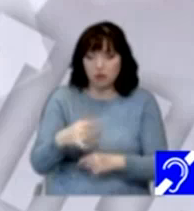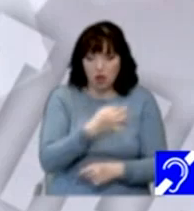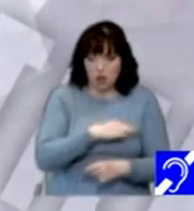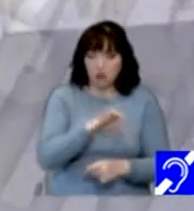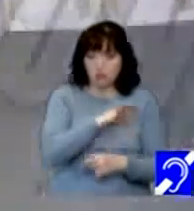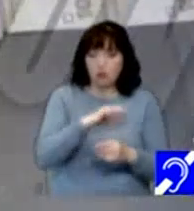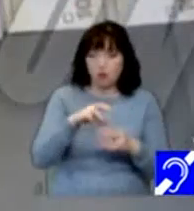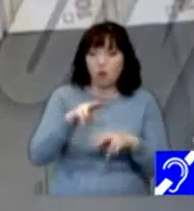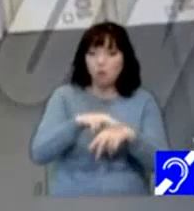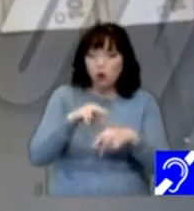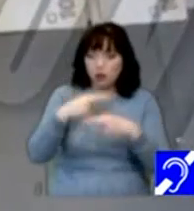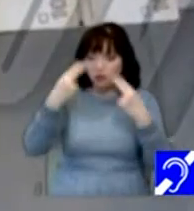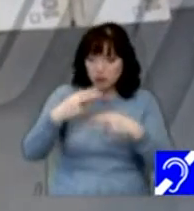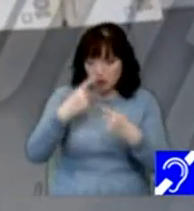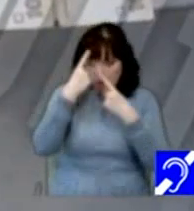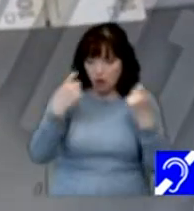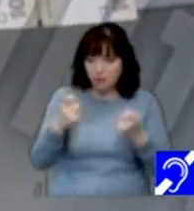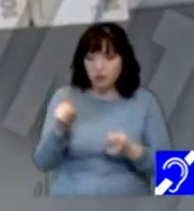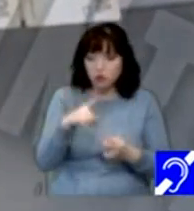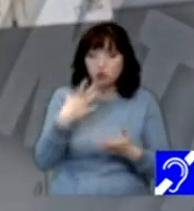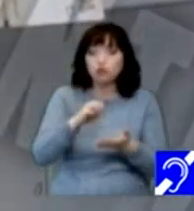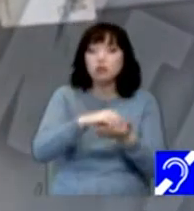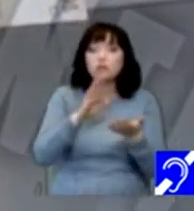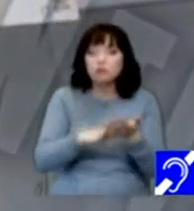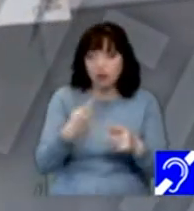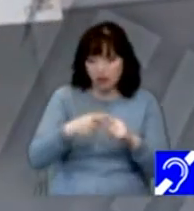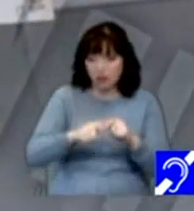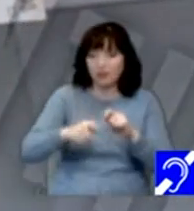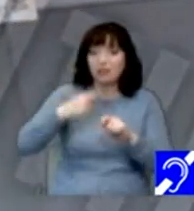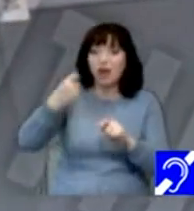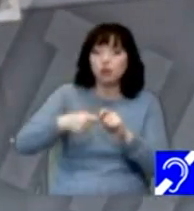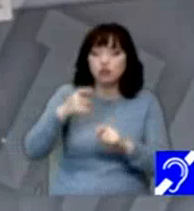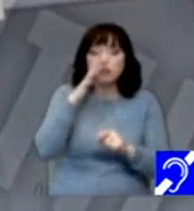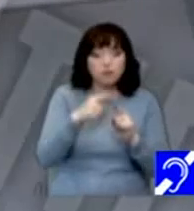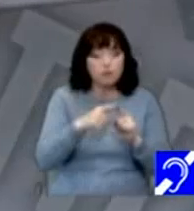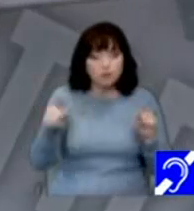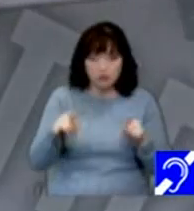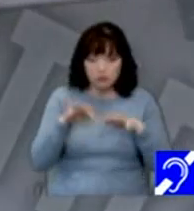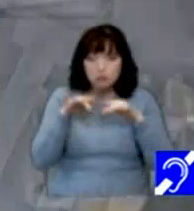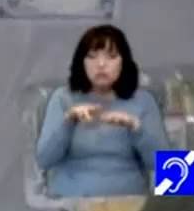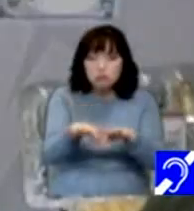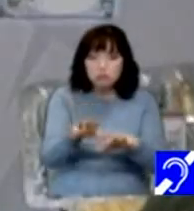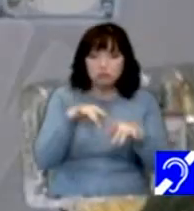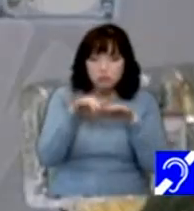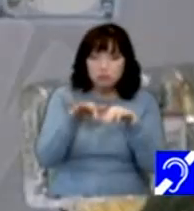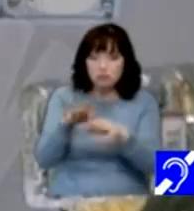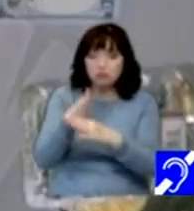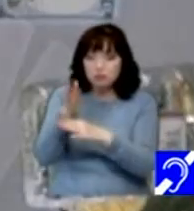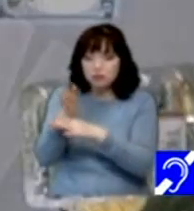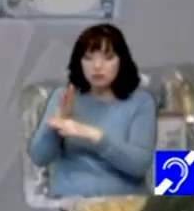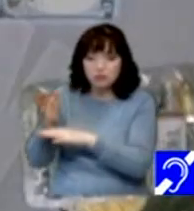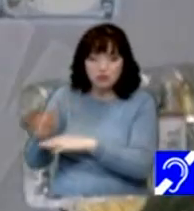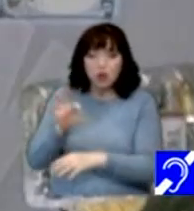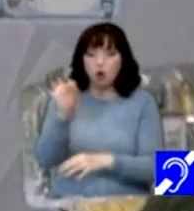al Poliției de Frontieră a anunțat că a înregistrat aceste încălcări ale legii în timpul unor percheziții făcute în cadrul operațiunilor